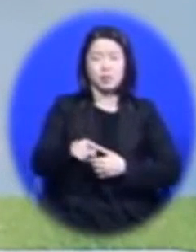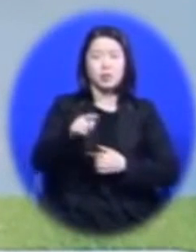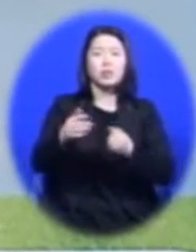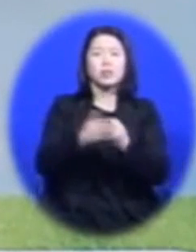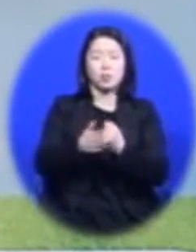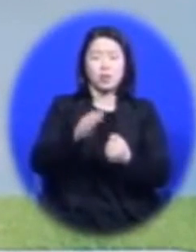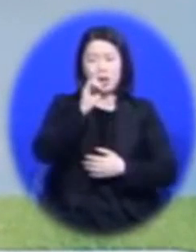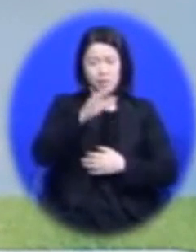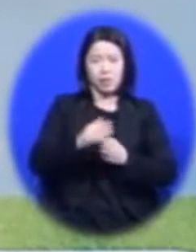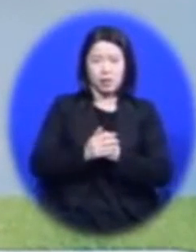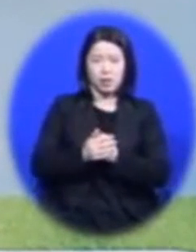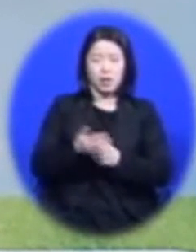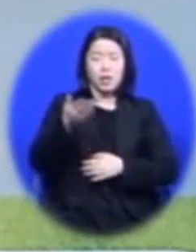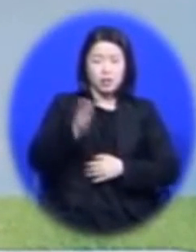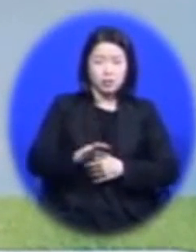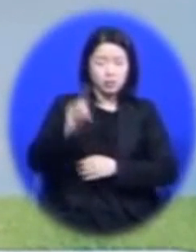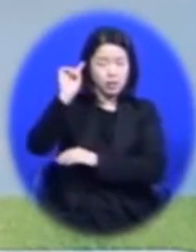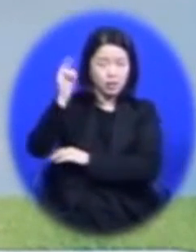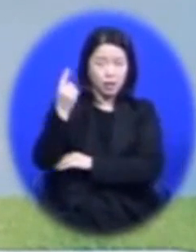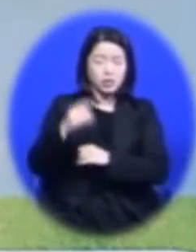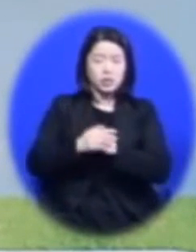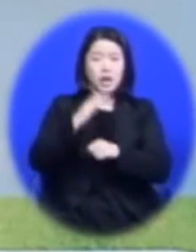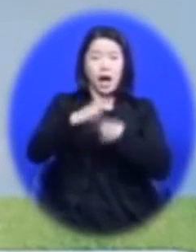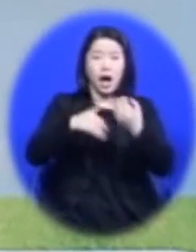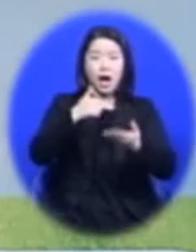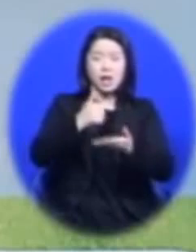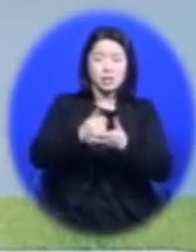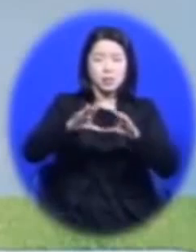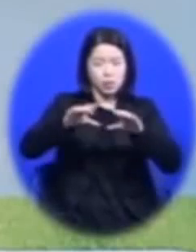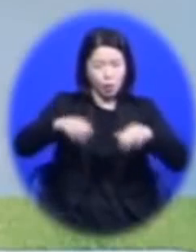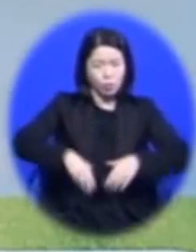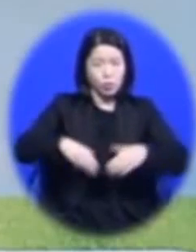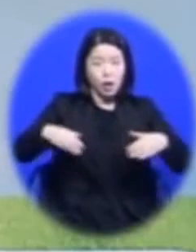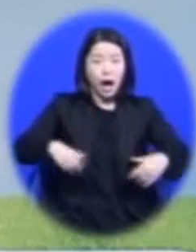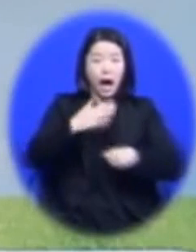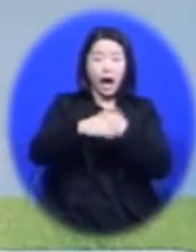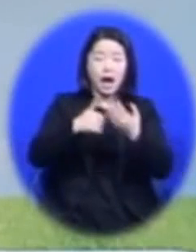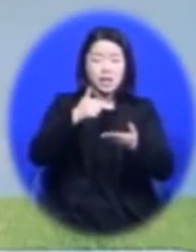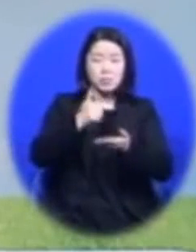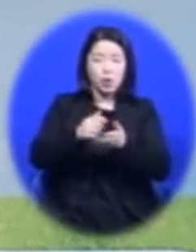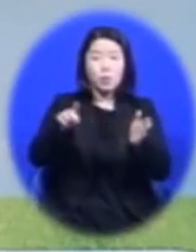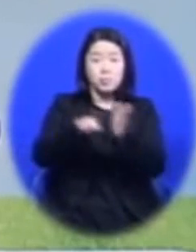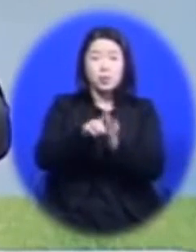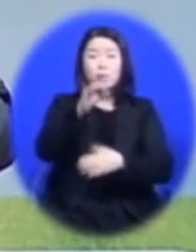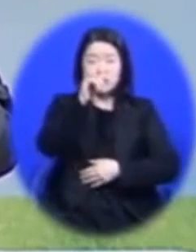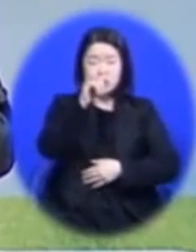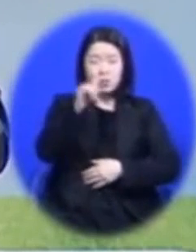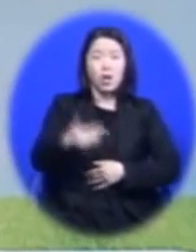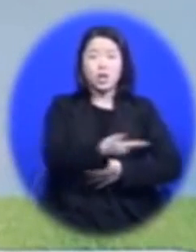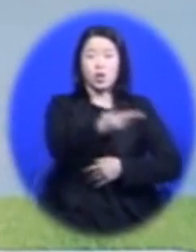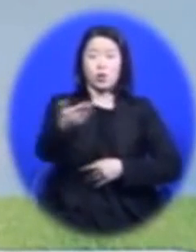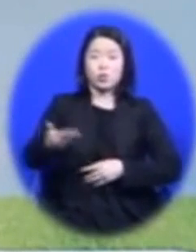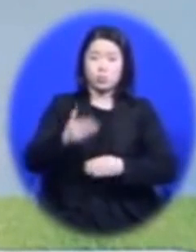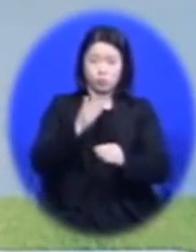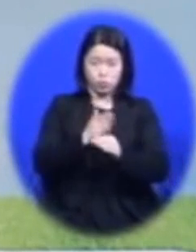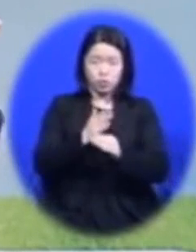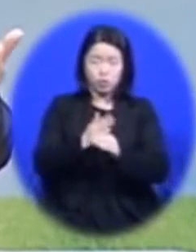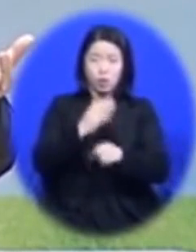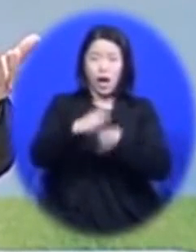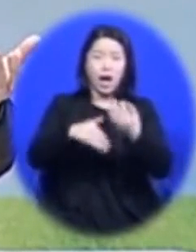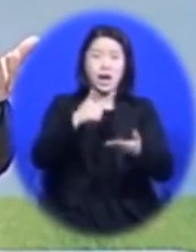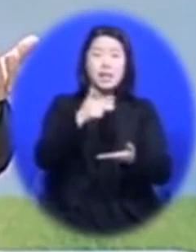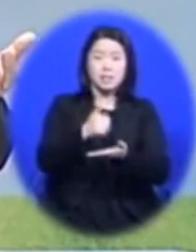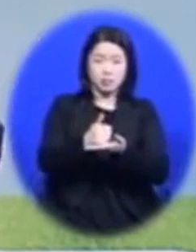그런데 다윗은 하나님이 너그러우신 하나님일 것이라고 믿는 거예요. 여러분 중에도